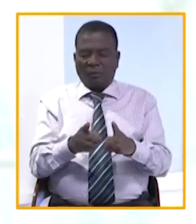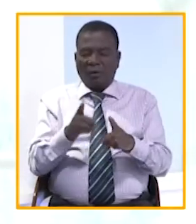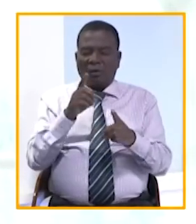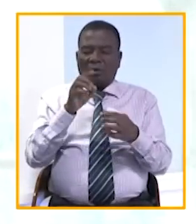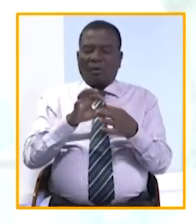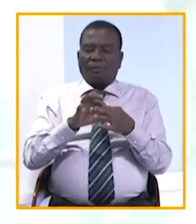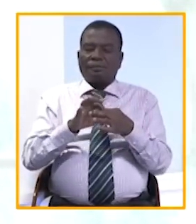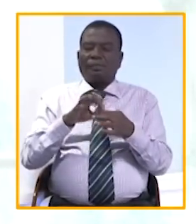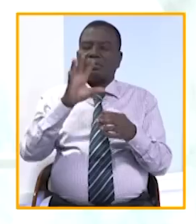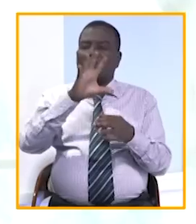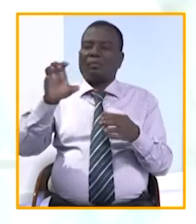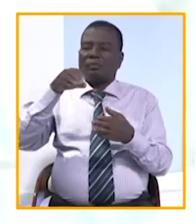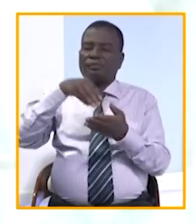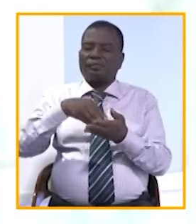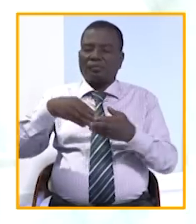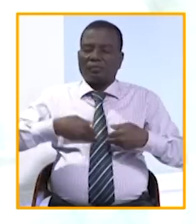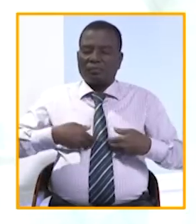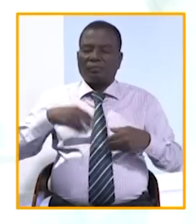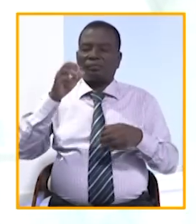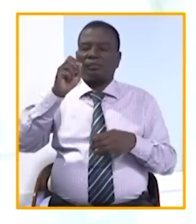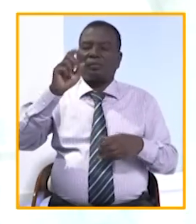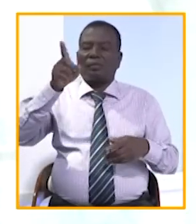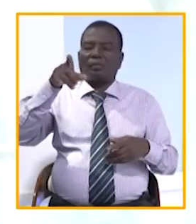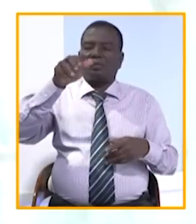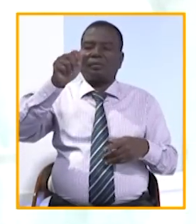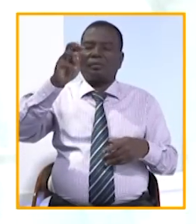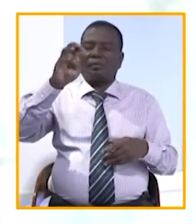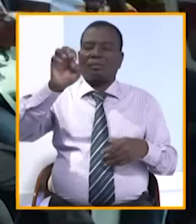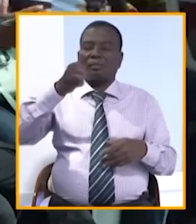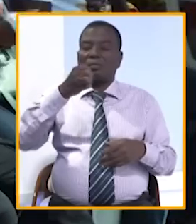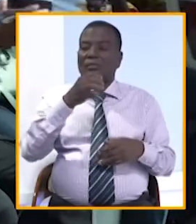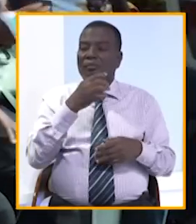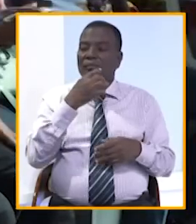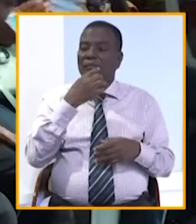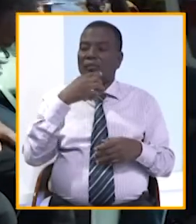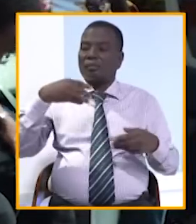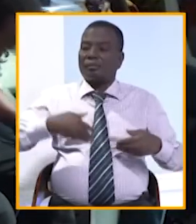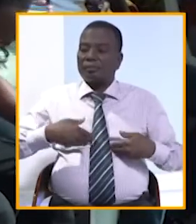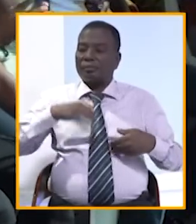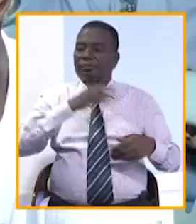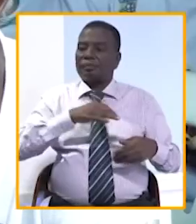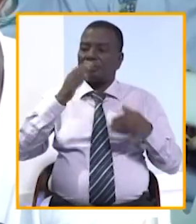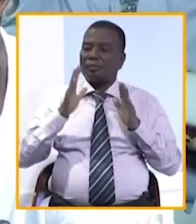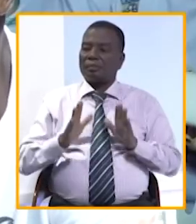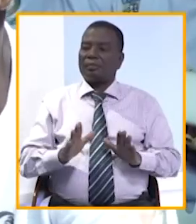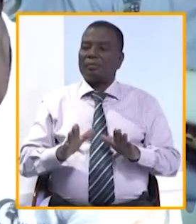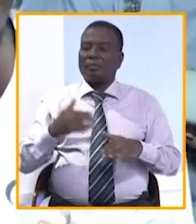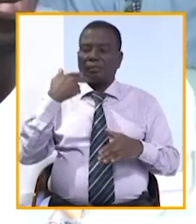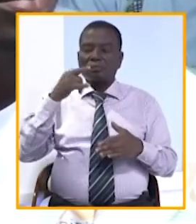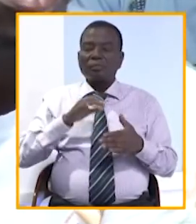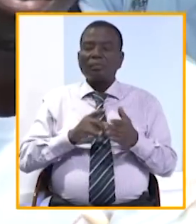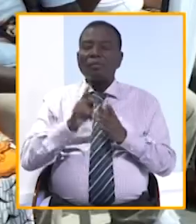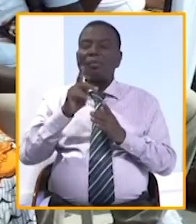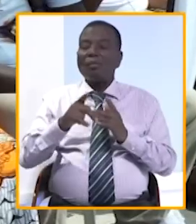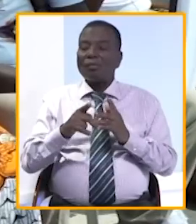500 jeunes d'Adjamé, porteurs de micro-projets. Les jeunes bénéficiaires voient en ce